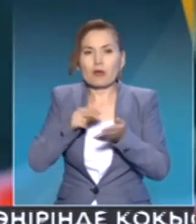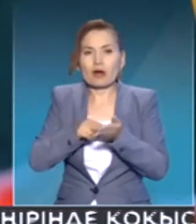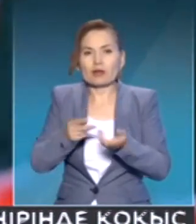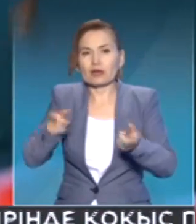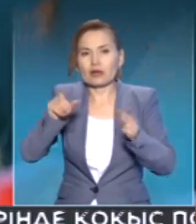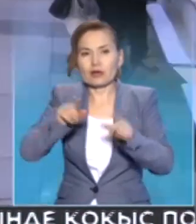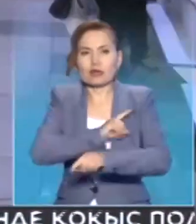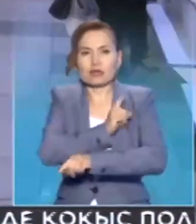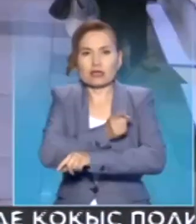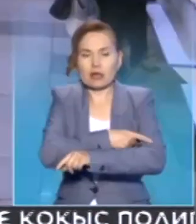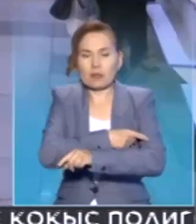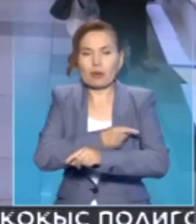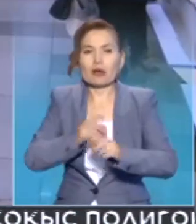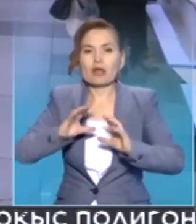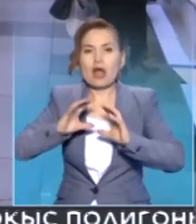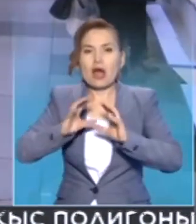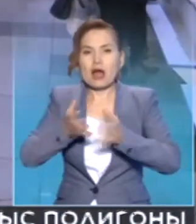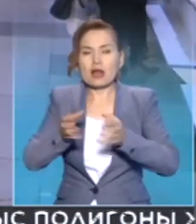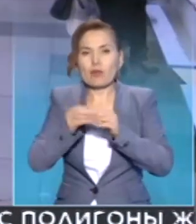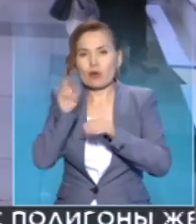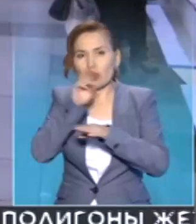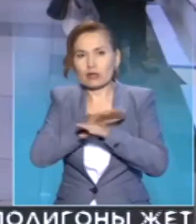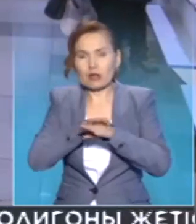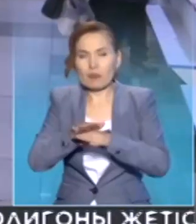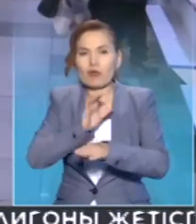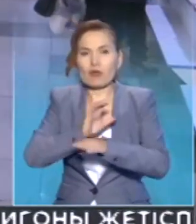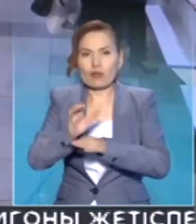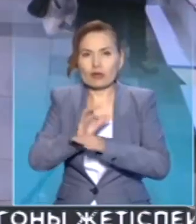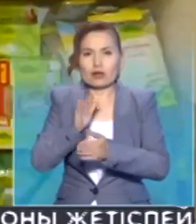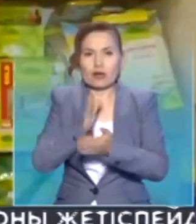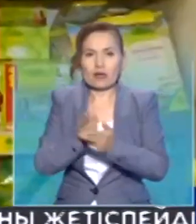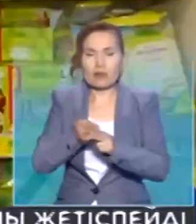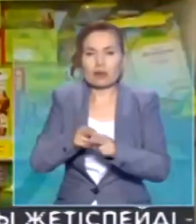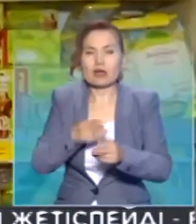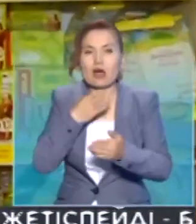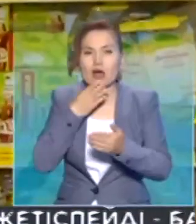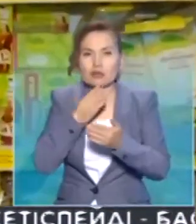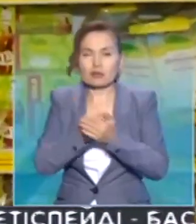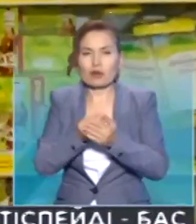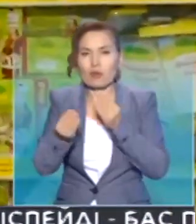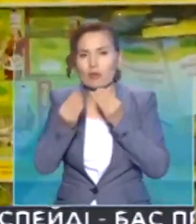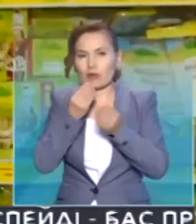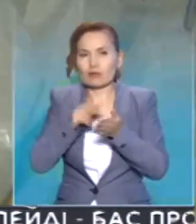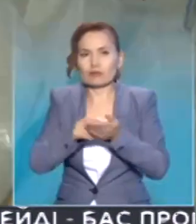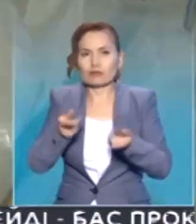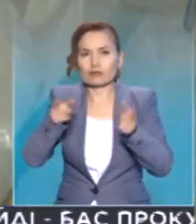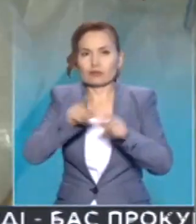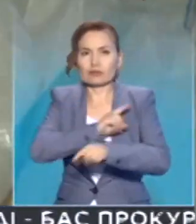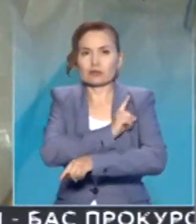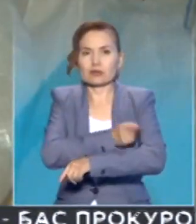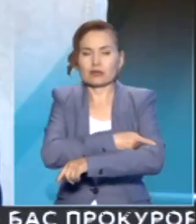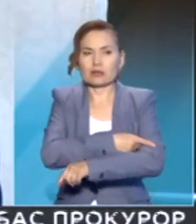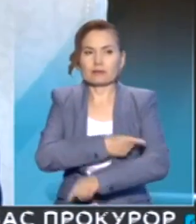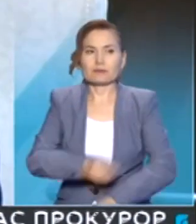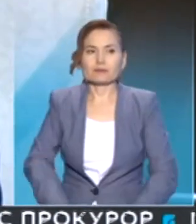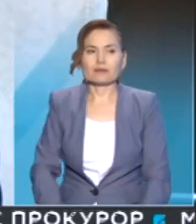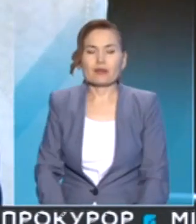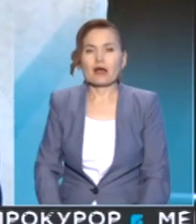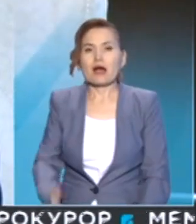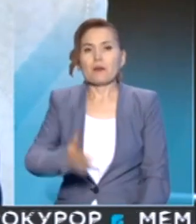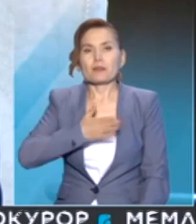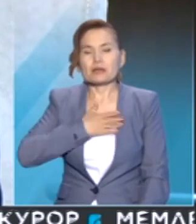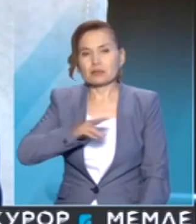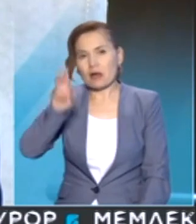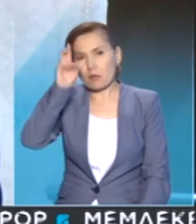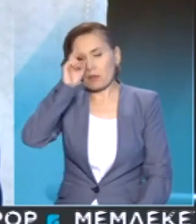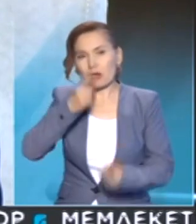экспорттайтын әлемдегі 10 елдің қатарындамыз деп кеуде қағамыз. Ал өзімізде олардың құны шарықтап тұр. Біздің мемлекеттік